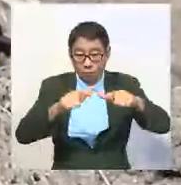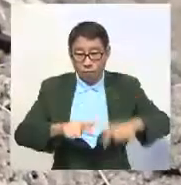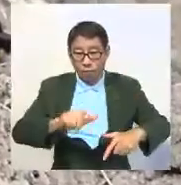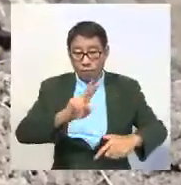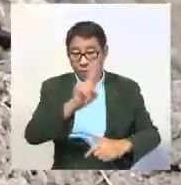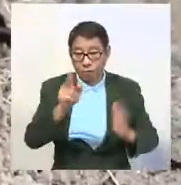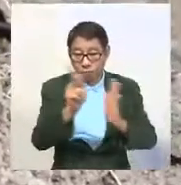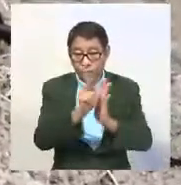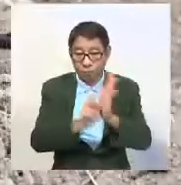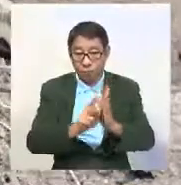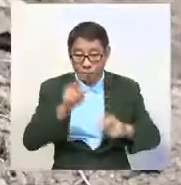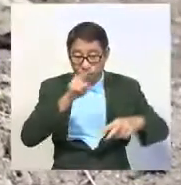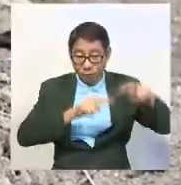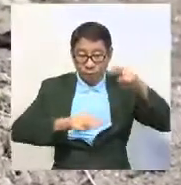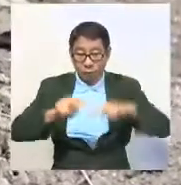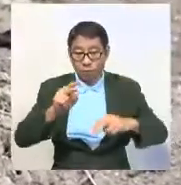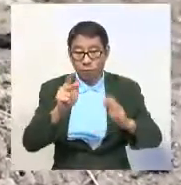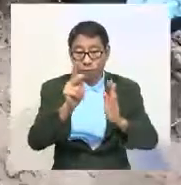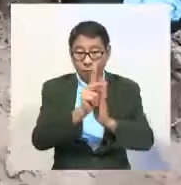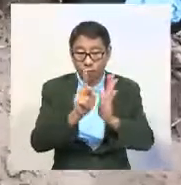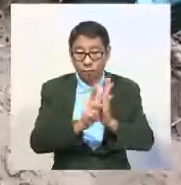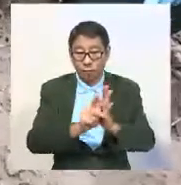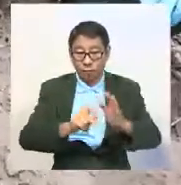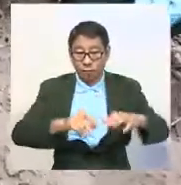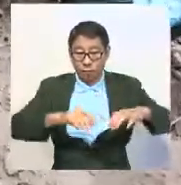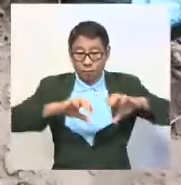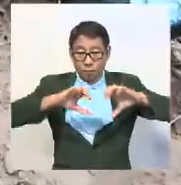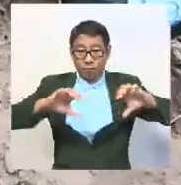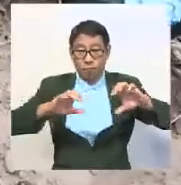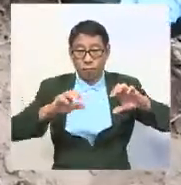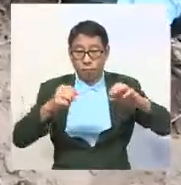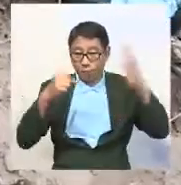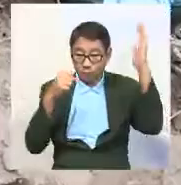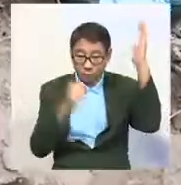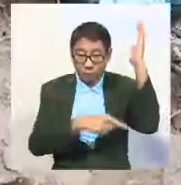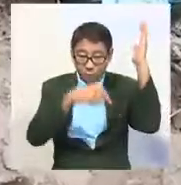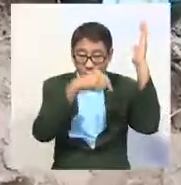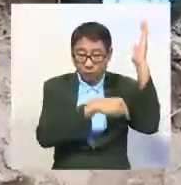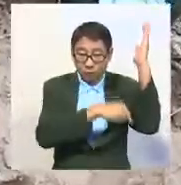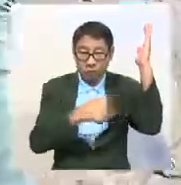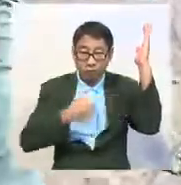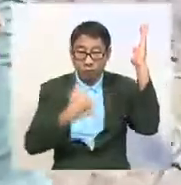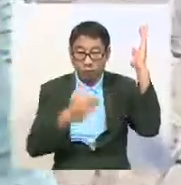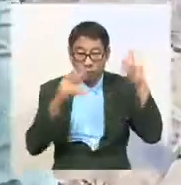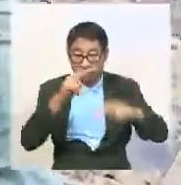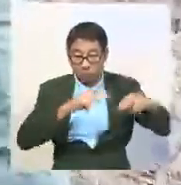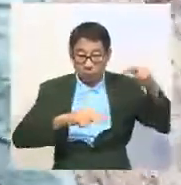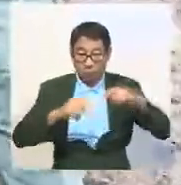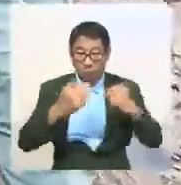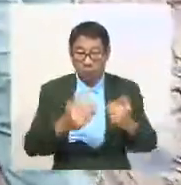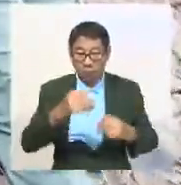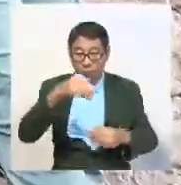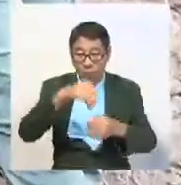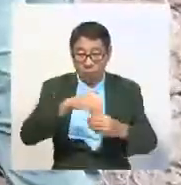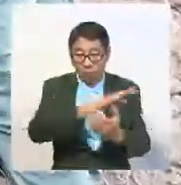ช้กฎหมายดูแลสถานการณ์จากพระราชกำหนดการบริหารราชการในสถานการณ์ฉุกเฉินเป็นพระราชบัญญัติรักษาความมั่นคงภายใน